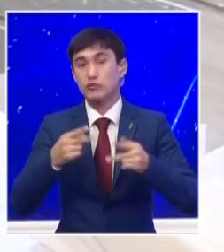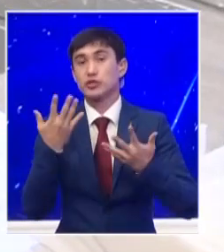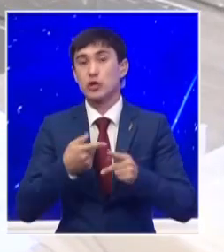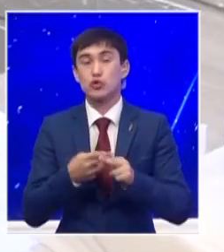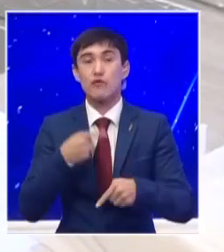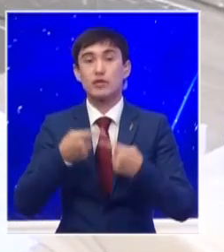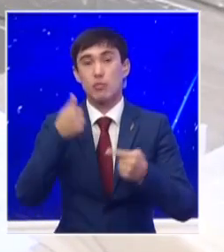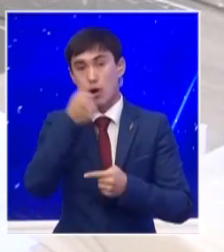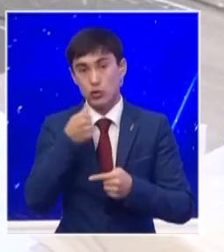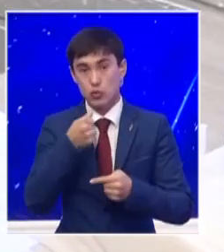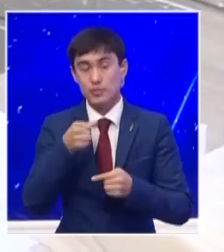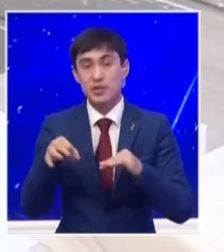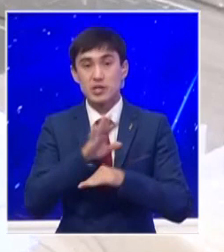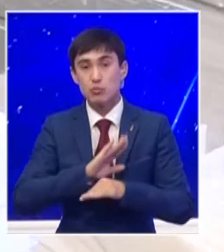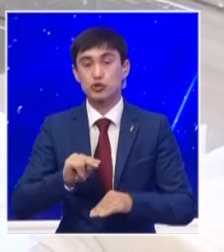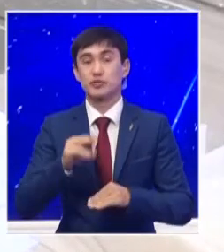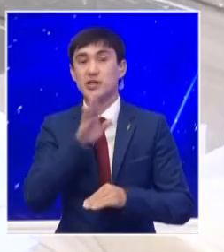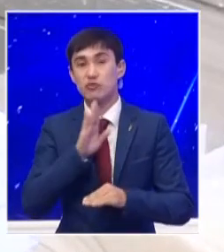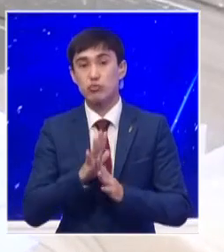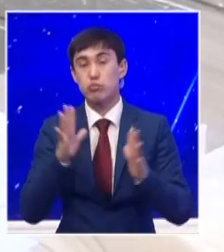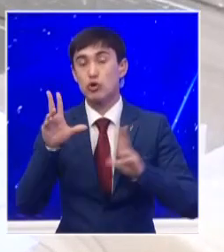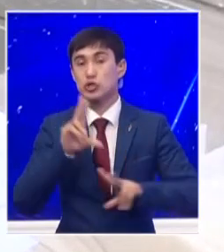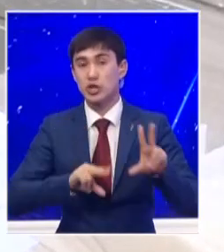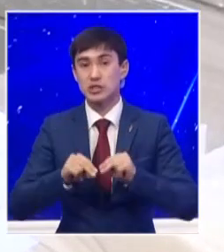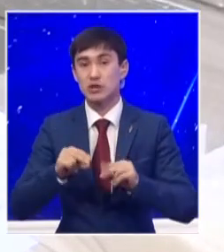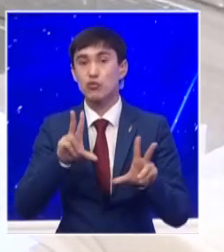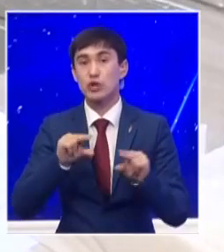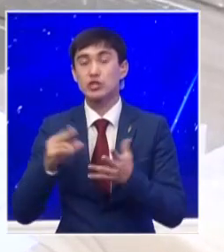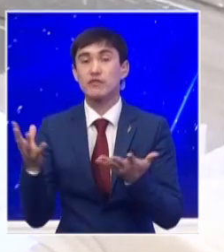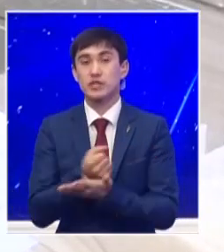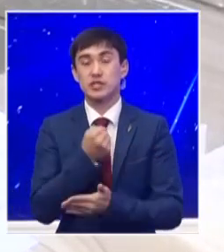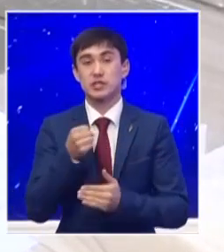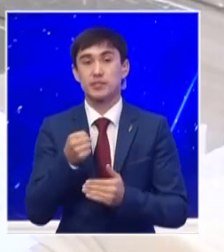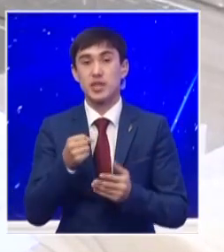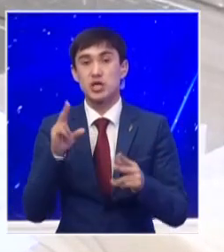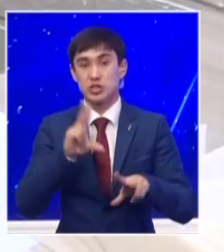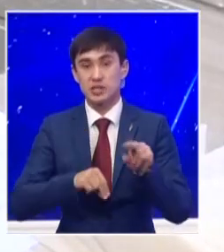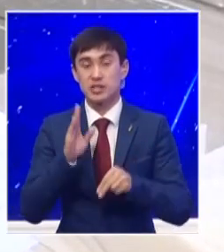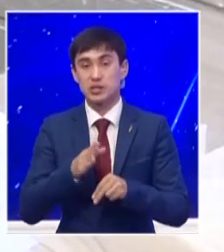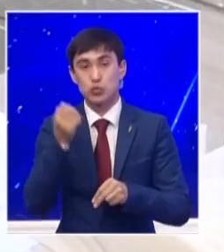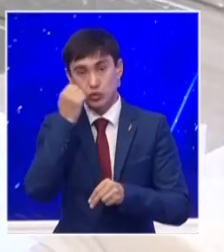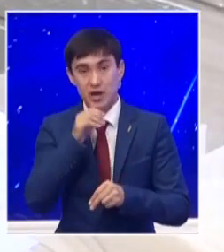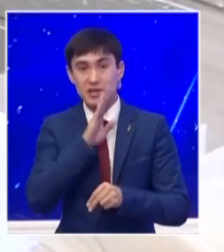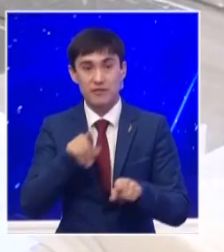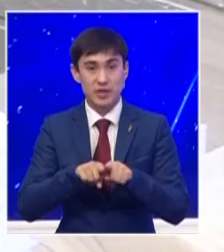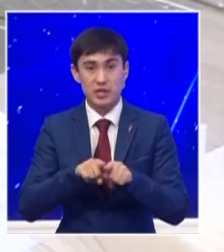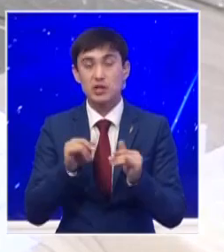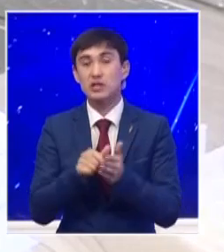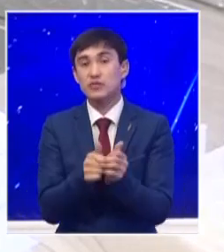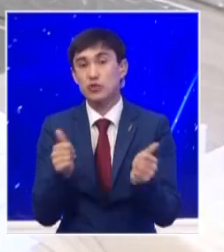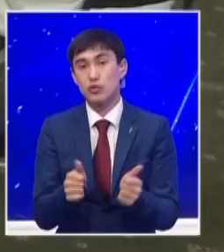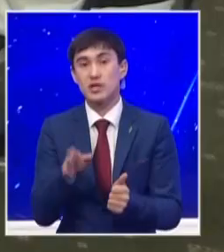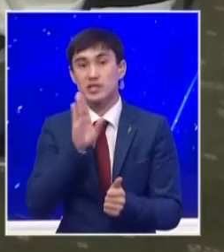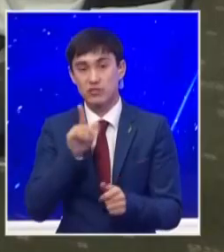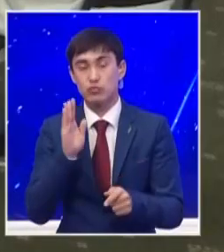что в грядущем году у незамужних девушек будет намного больше шансов удачно выйти замуж шанс появится как у старых дев так и у разведённых